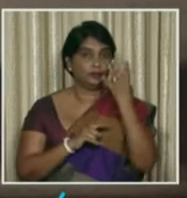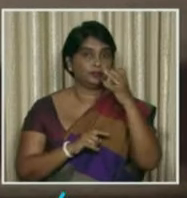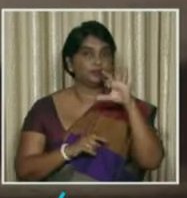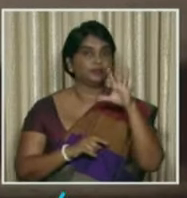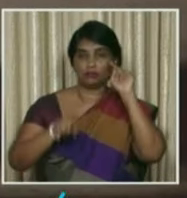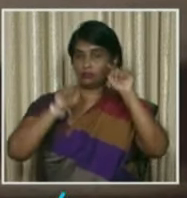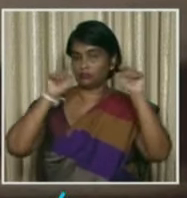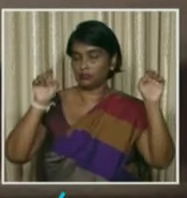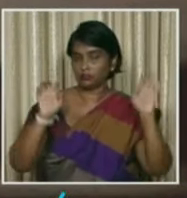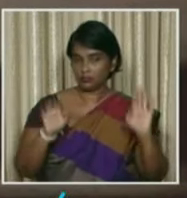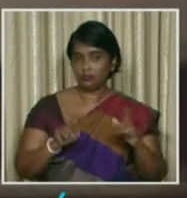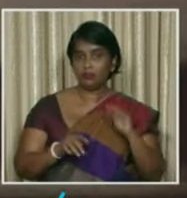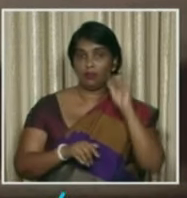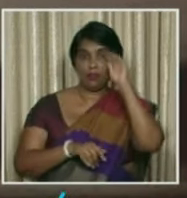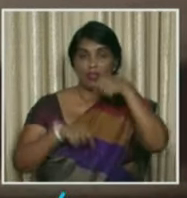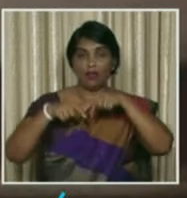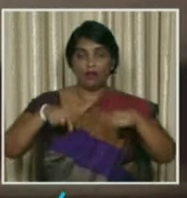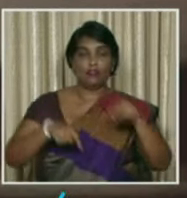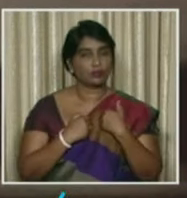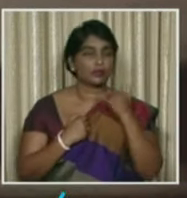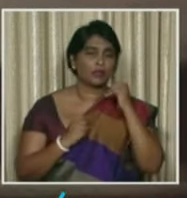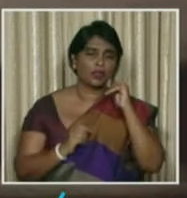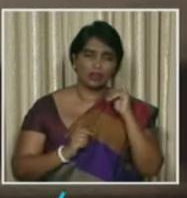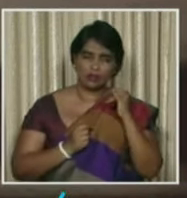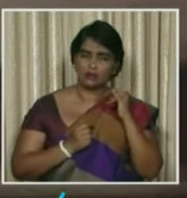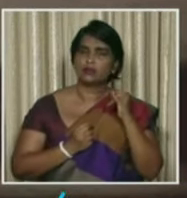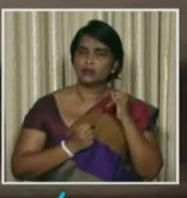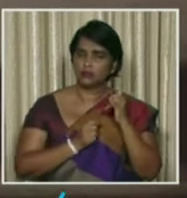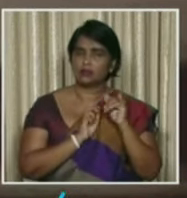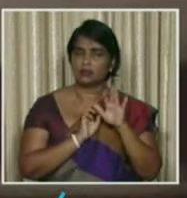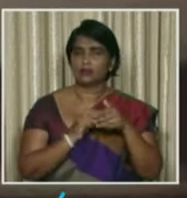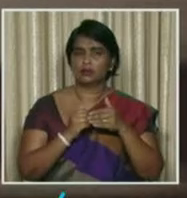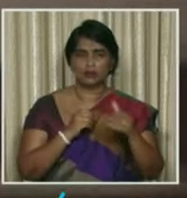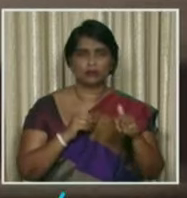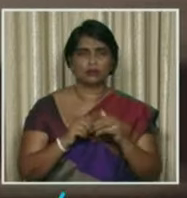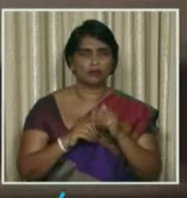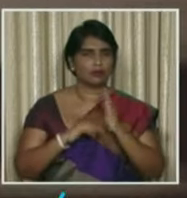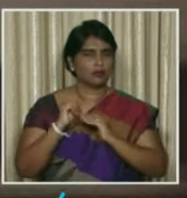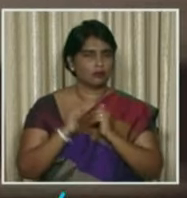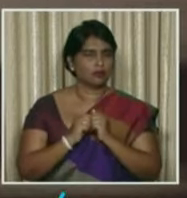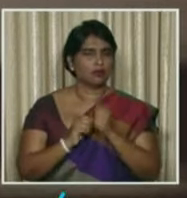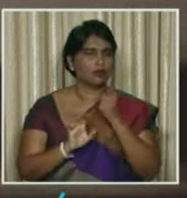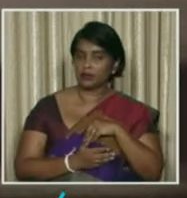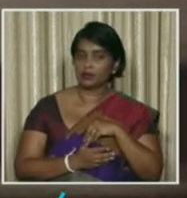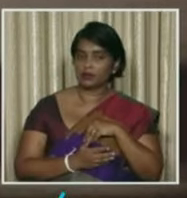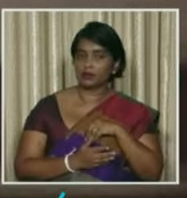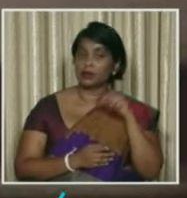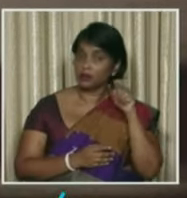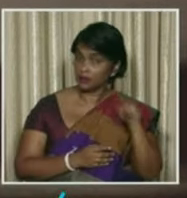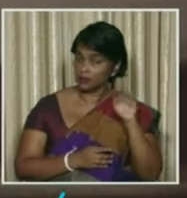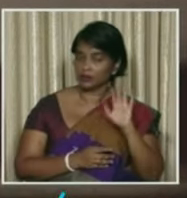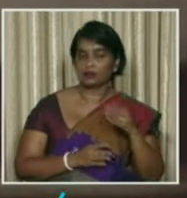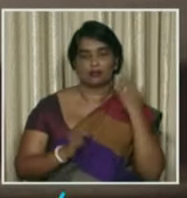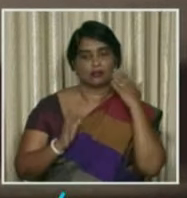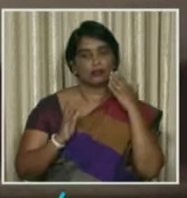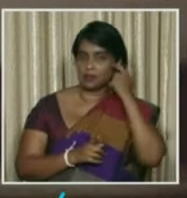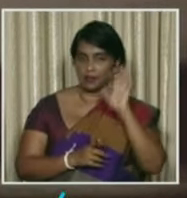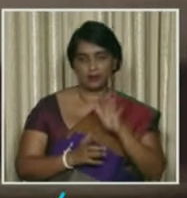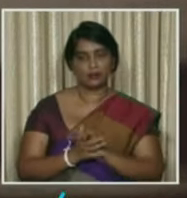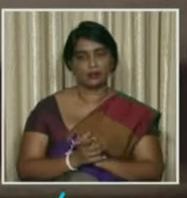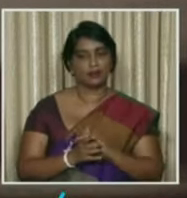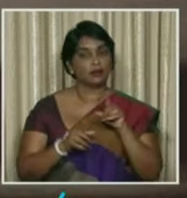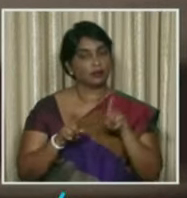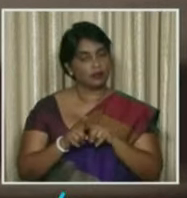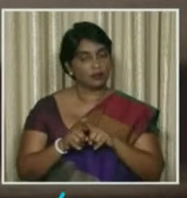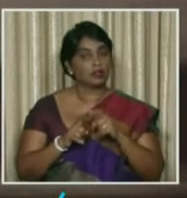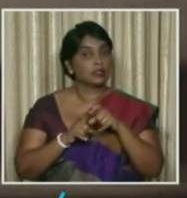4500ක් පමණ ඉන්නවා. අලිවැටේ 5000ක් පමණ ඉන්නවා. සමහර මේ ඇති කරගෙන තියෙන සිස්ටම් එකේ අවුරුද්දම ගෙදර ඉන්නේ. ඒ සම්බන්ධයෙන් අපි වැඩපිළිවෙලක් හදනවා. ඒ